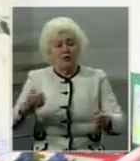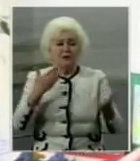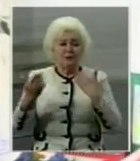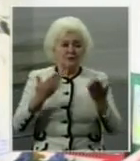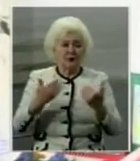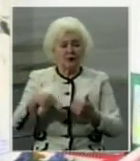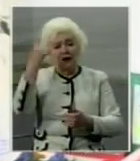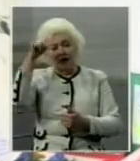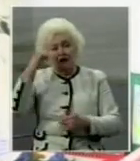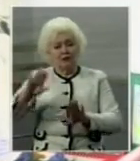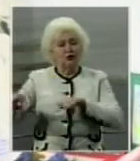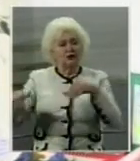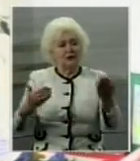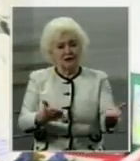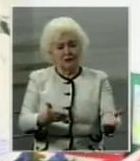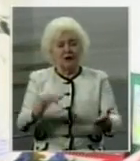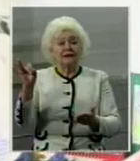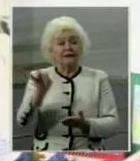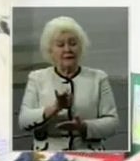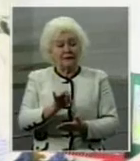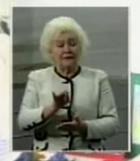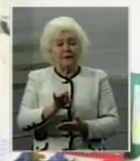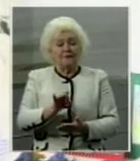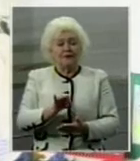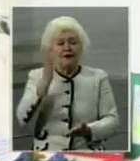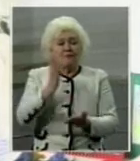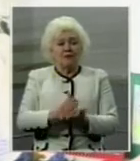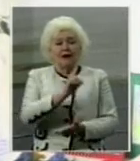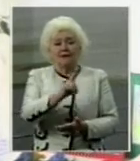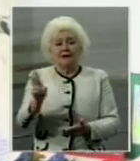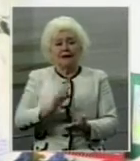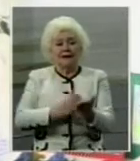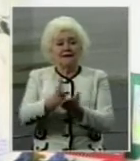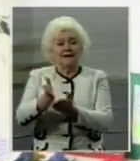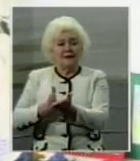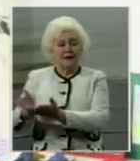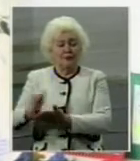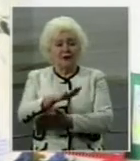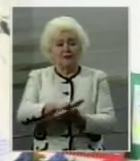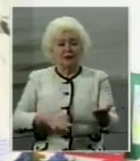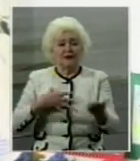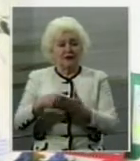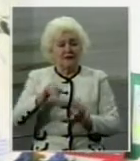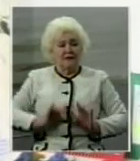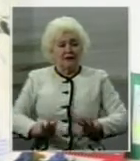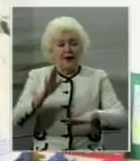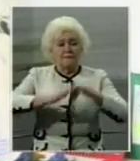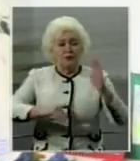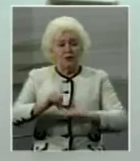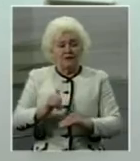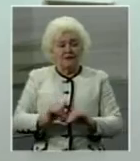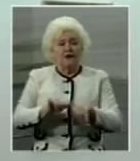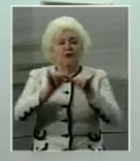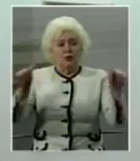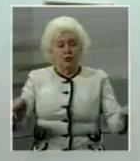спілкуватися, і творчо реалізовуватися, і мати якісь напрямки подальшої своєї діяльності, професійного